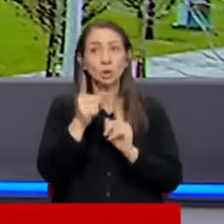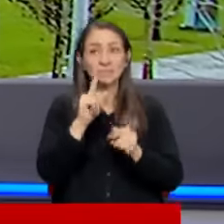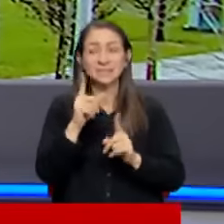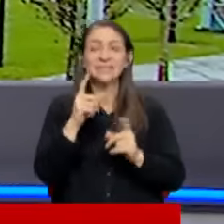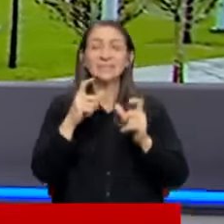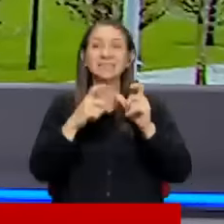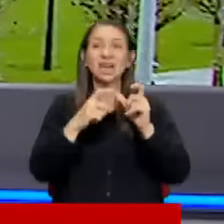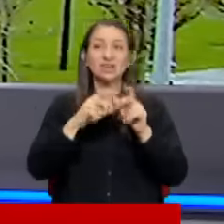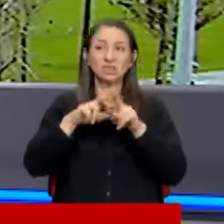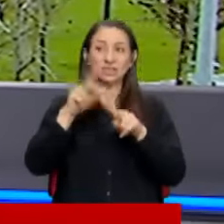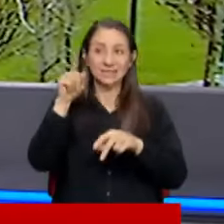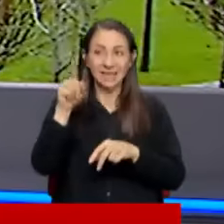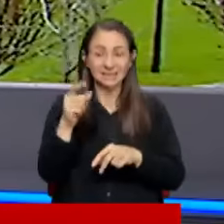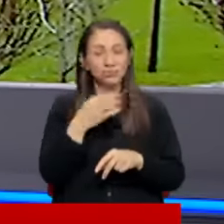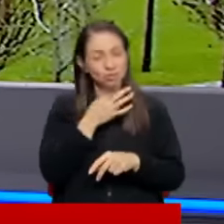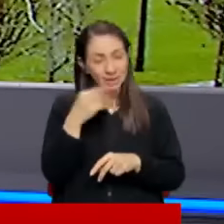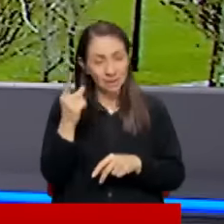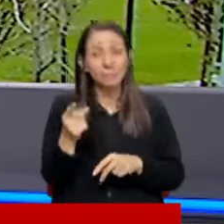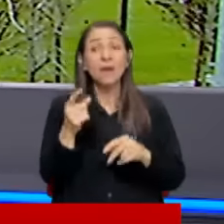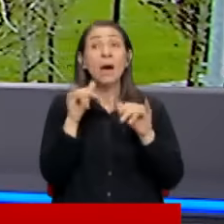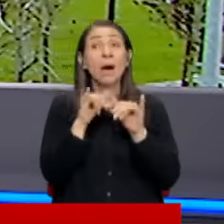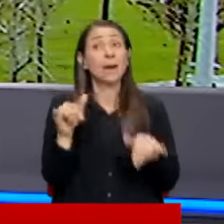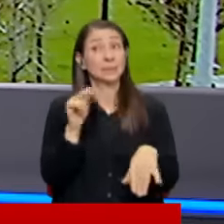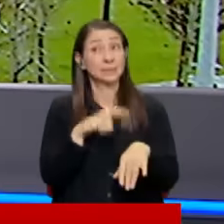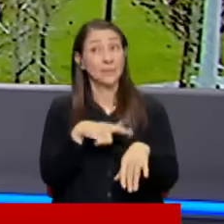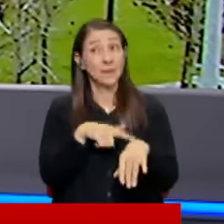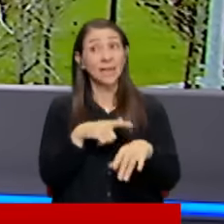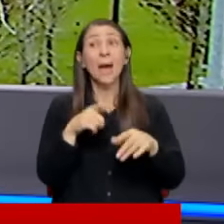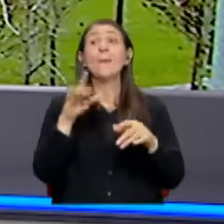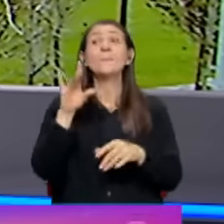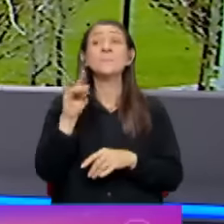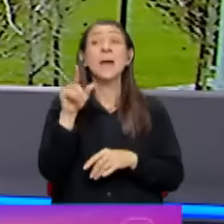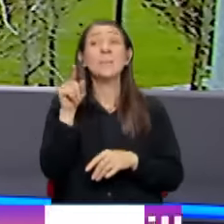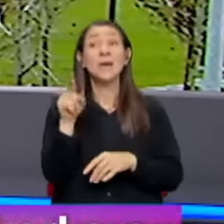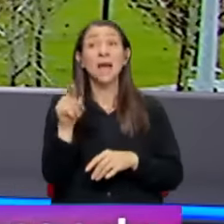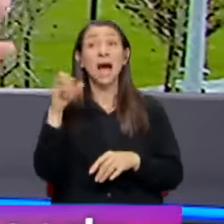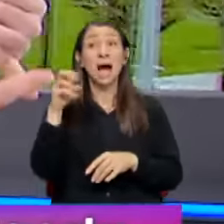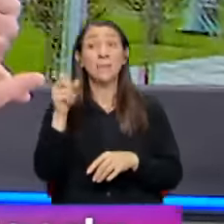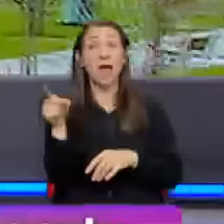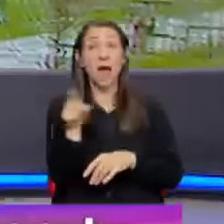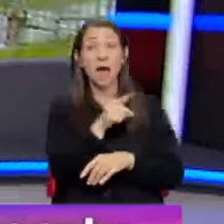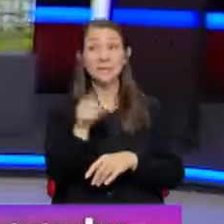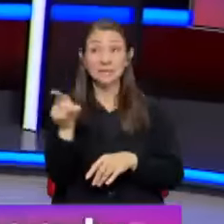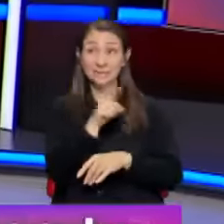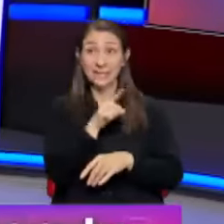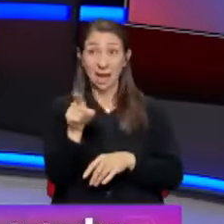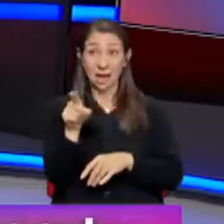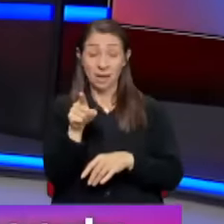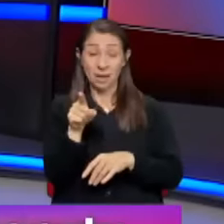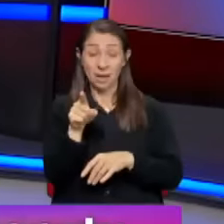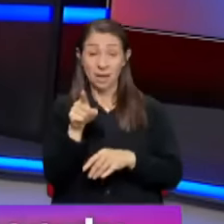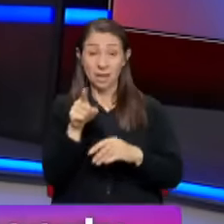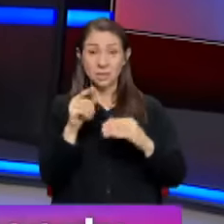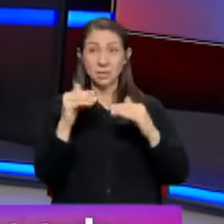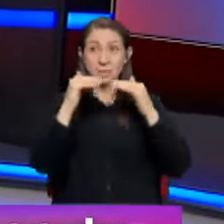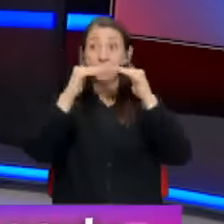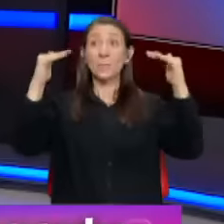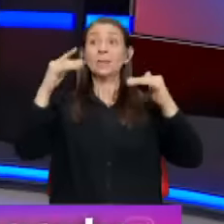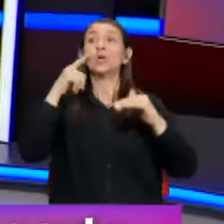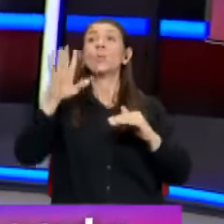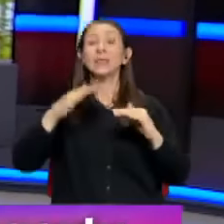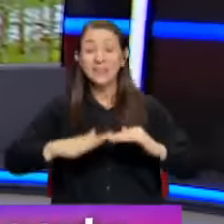Savaş Yıldız'dan rica edeyim. Aynı zamanda Milliyetçi Hareket Partisi ile AK Parti arasında hani tavanda görmüyoruz